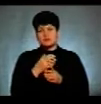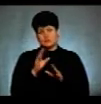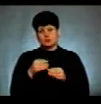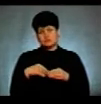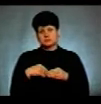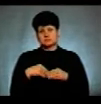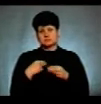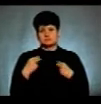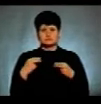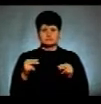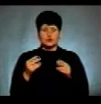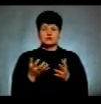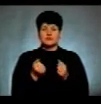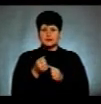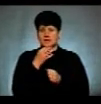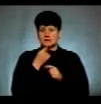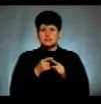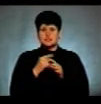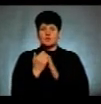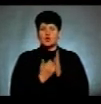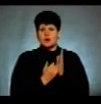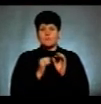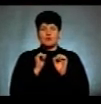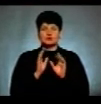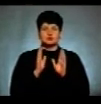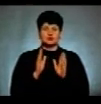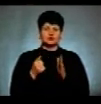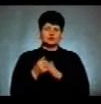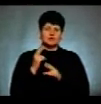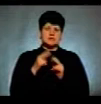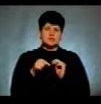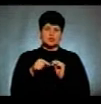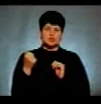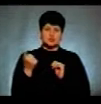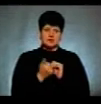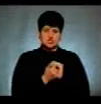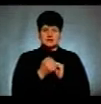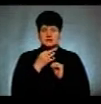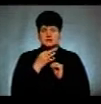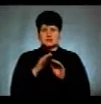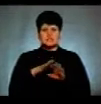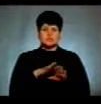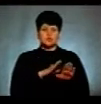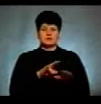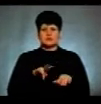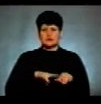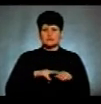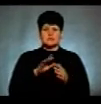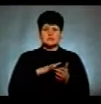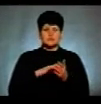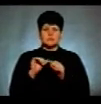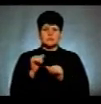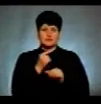запаси. Отримати ліки за цією програмою можна буде до кінця цього тижня, повідомила заступник директора Центру